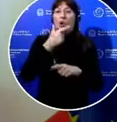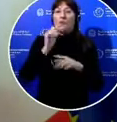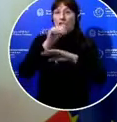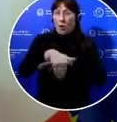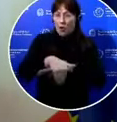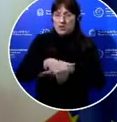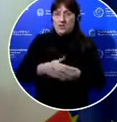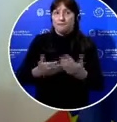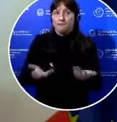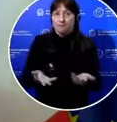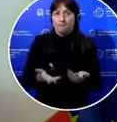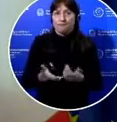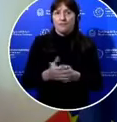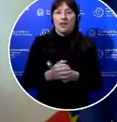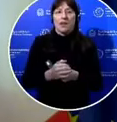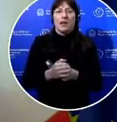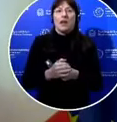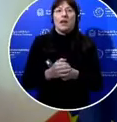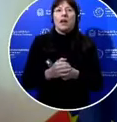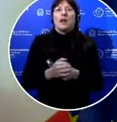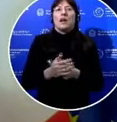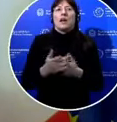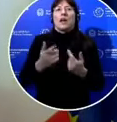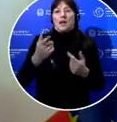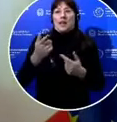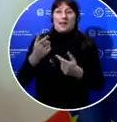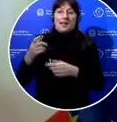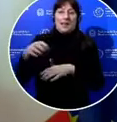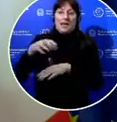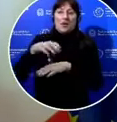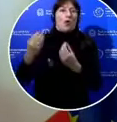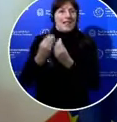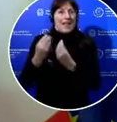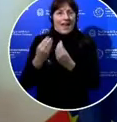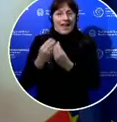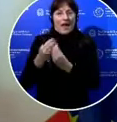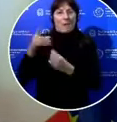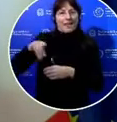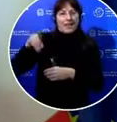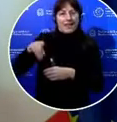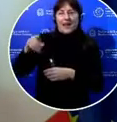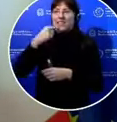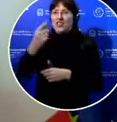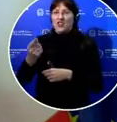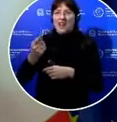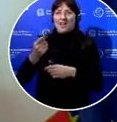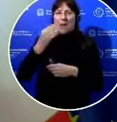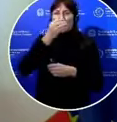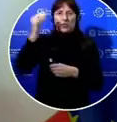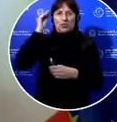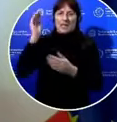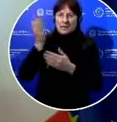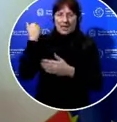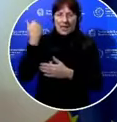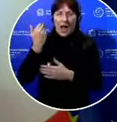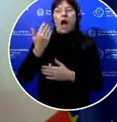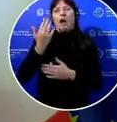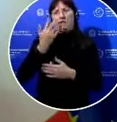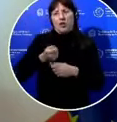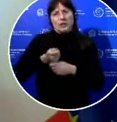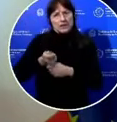Collega Patuanelli invitava ad andare oltre i pregiudizi, vorrei implementare questo augurio